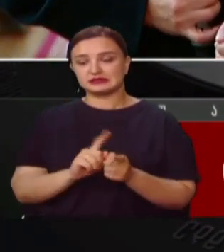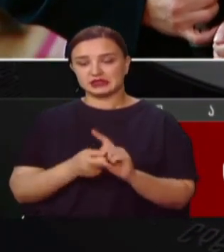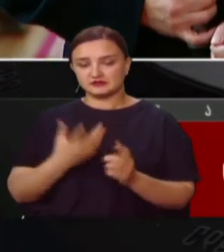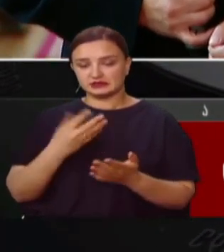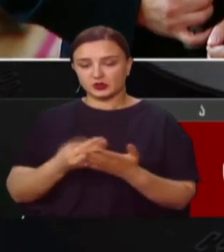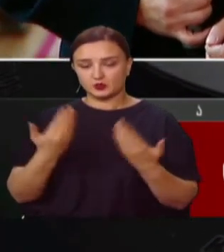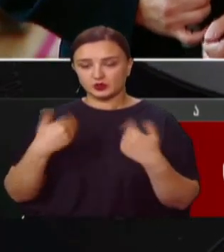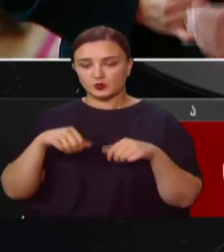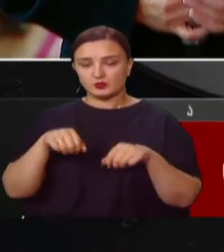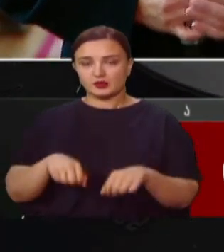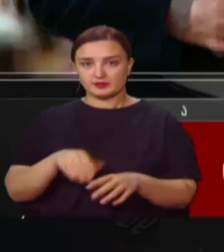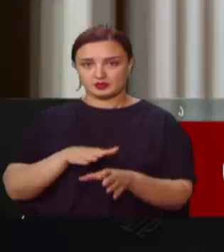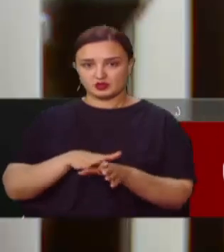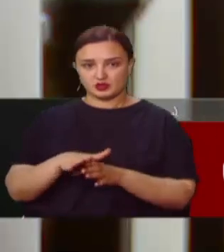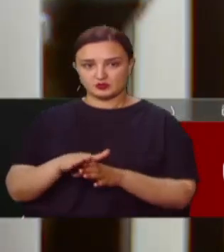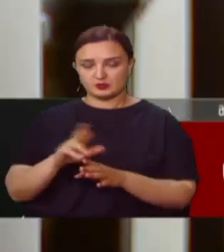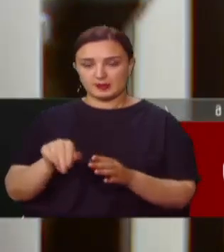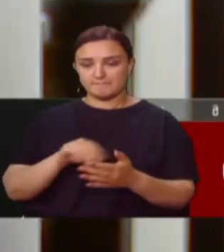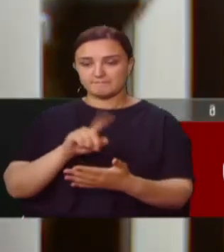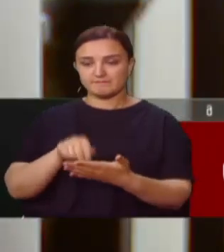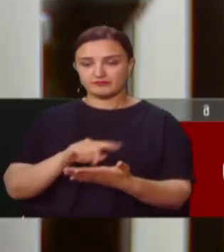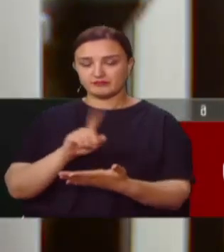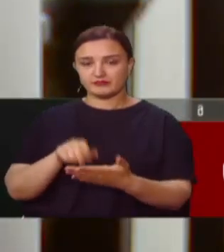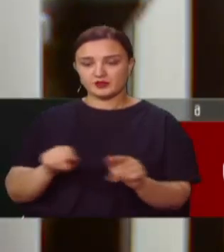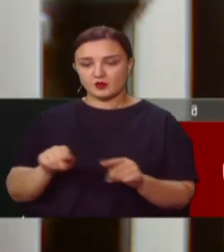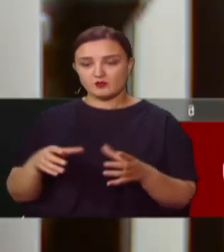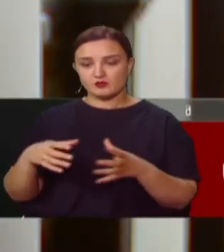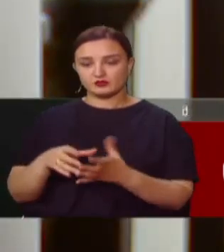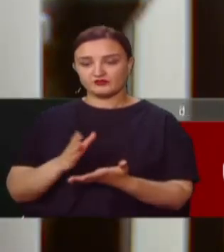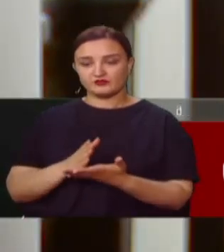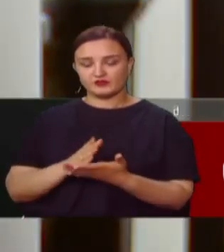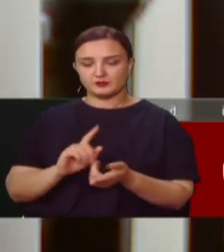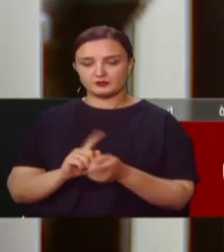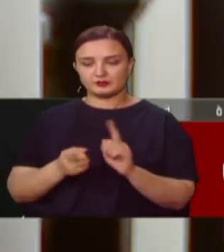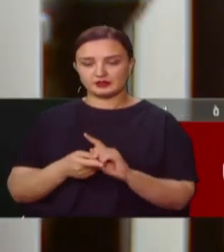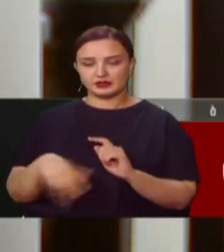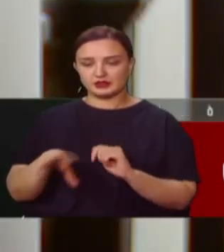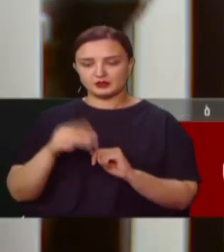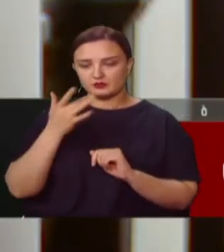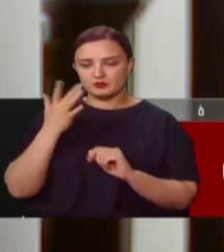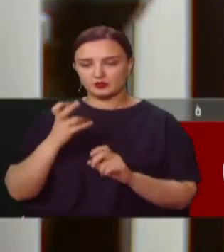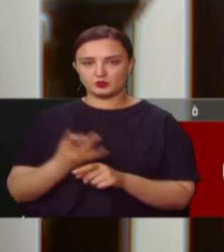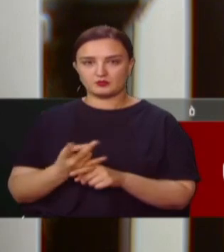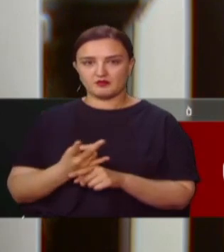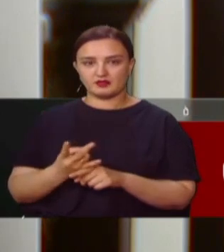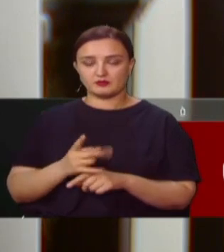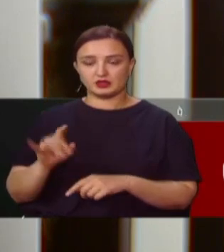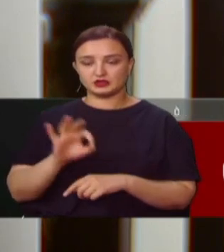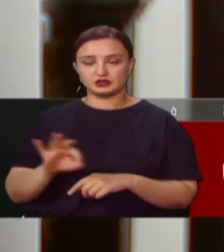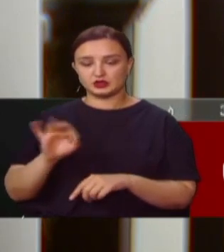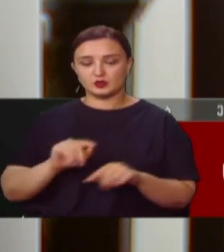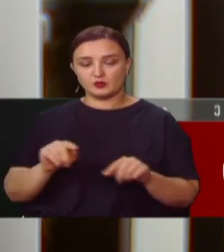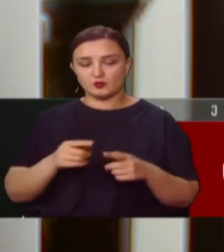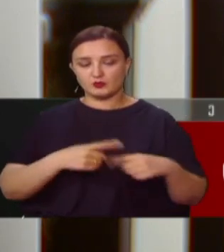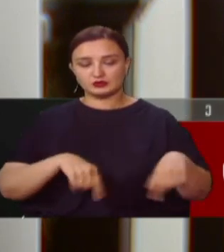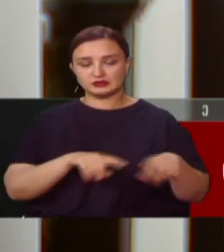საკუთარი უფლებამოსილება შეასრულონ და დასვან ის კითხვები, რომელიც ოპოზიციას გააჩნია, პირიქით ისინი მიმართავენ პოლიტიკურ მავნებლობას. რაც შეეხება ოპოზიციის იმ